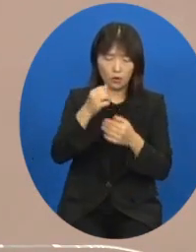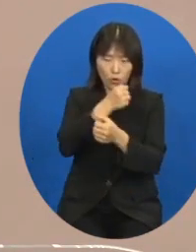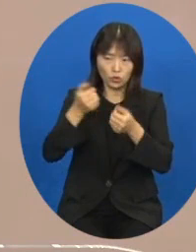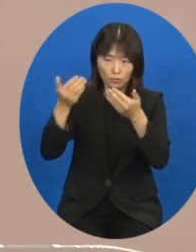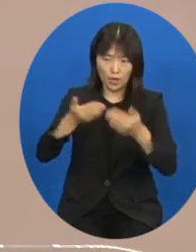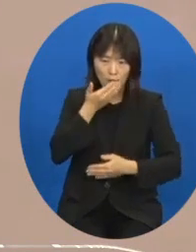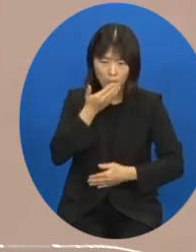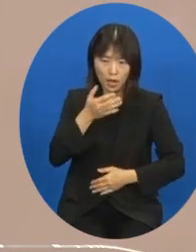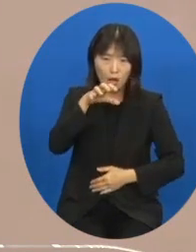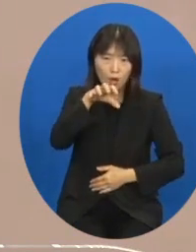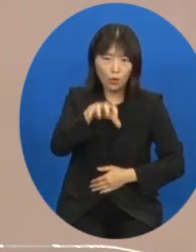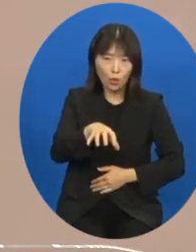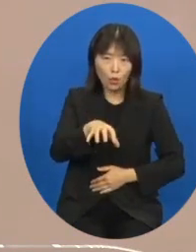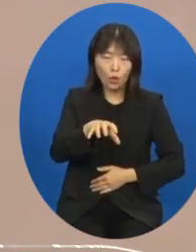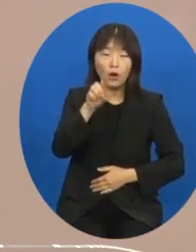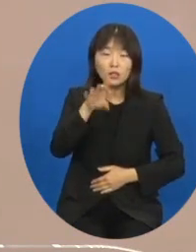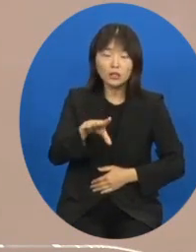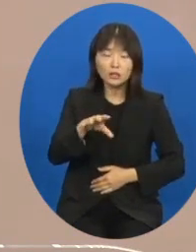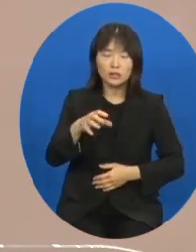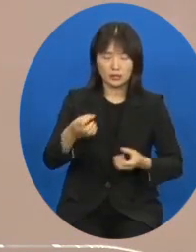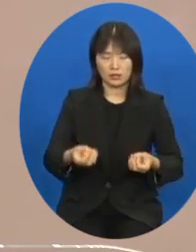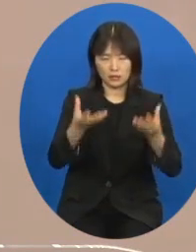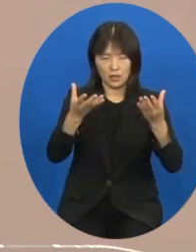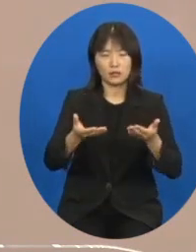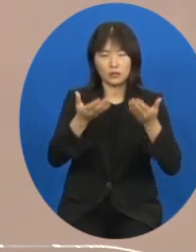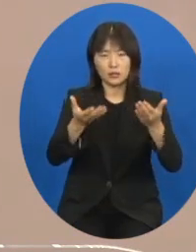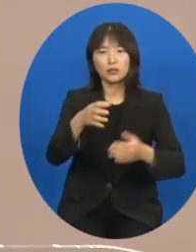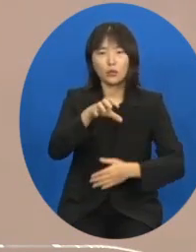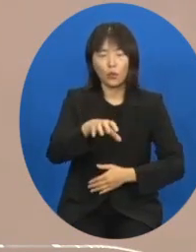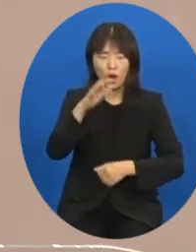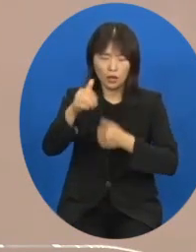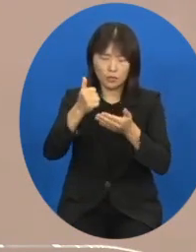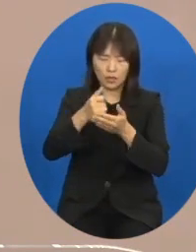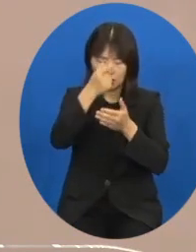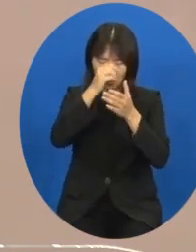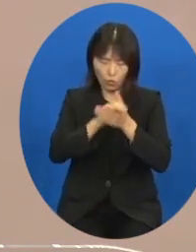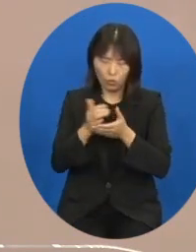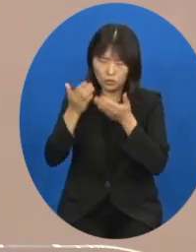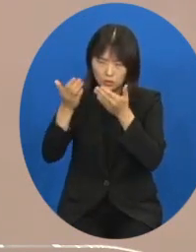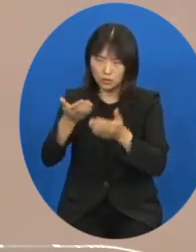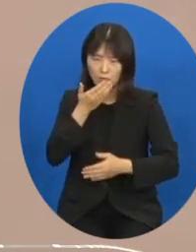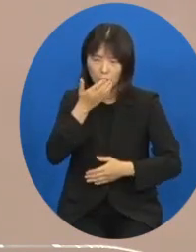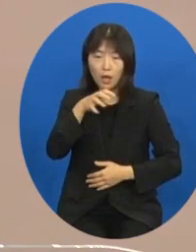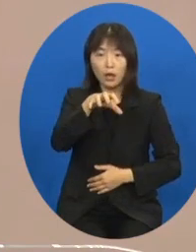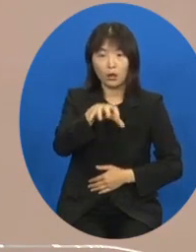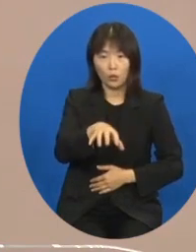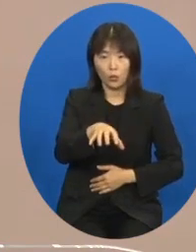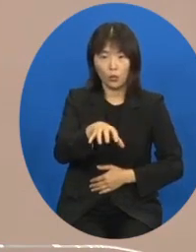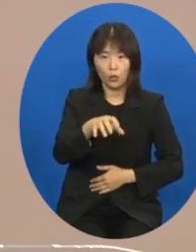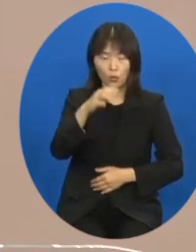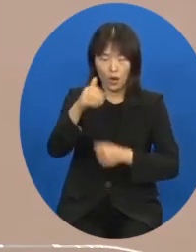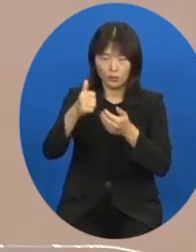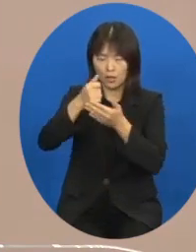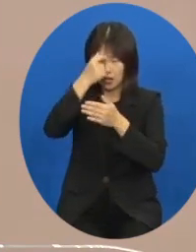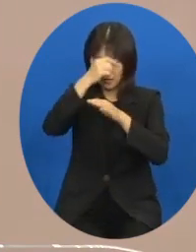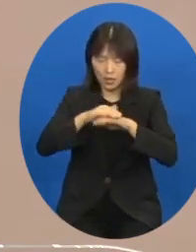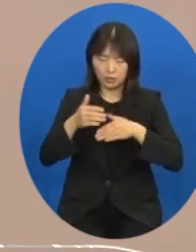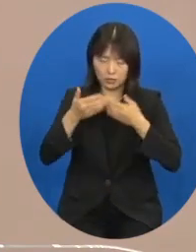그 제사 드리는 곳입니다. 하나님께 기도할 수 있는 곳, 하나님께 예배할 수 있는